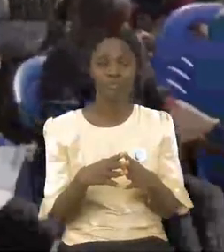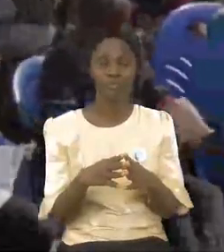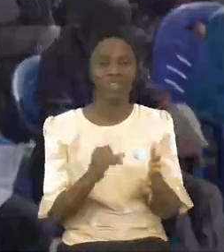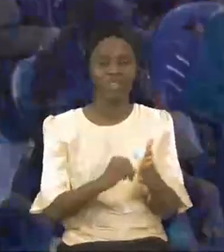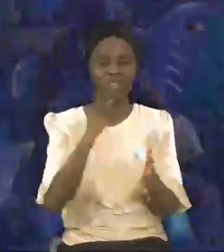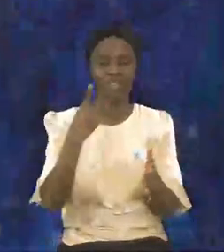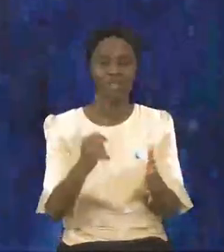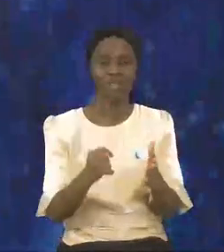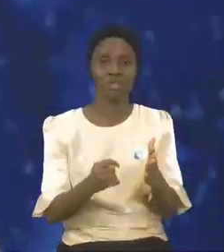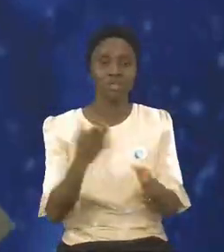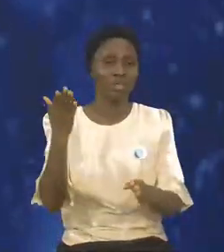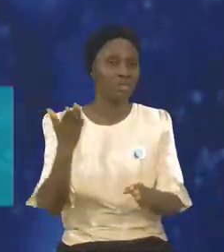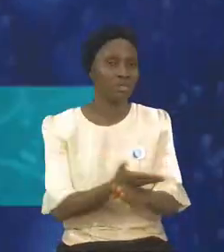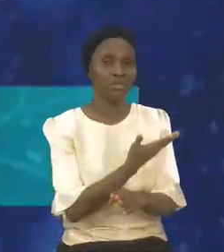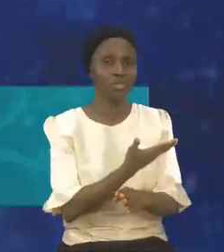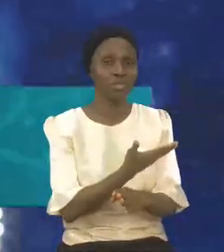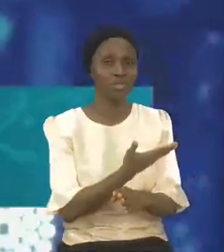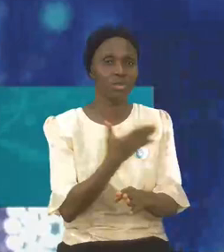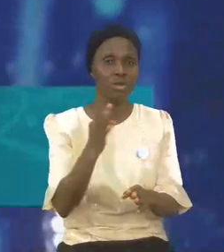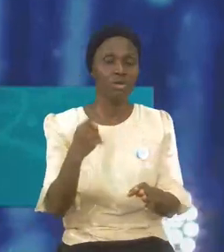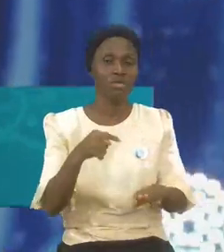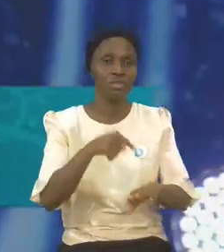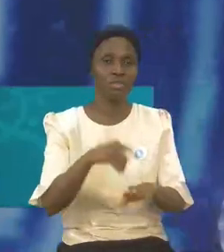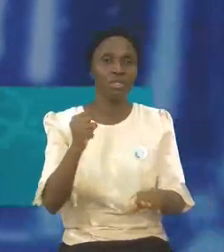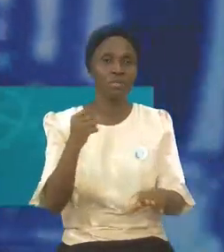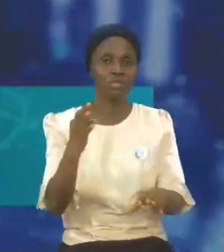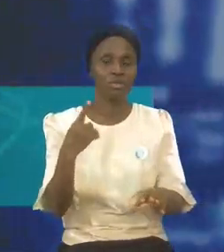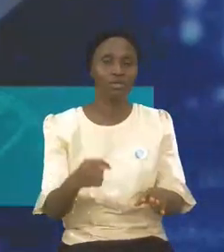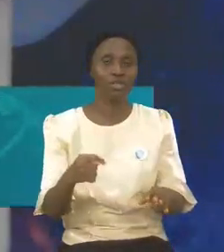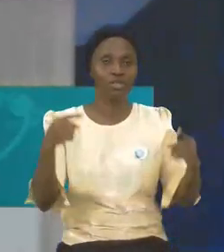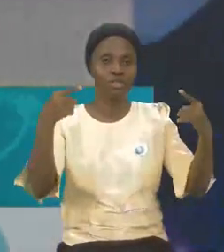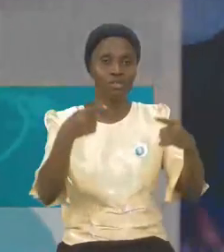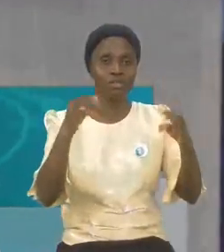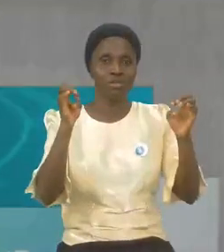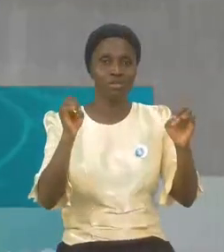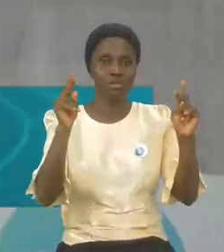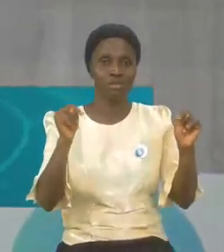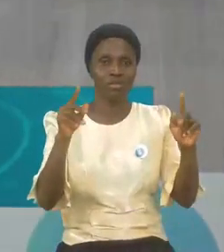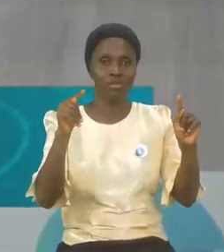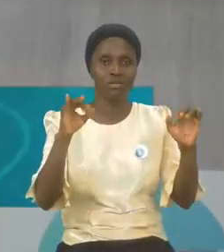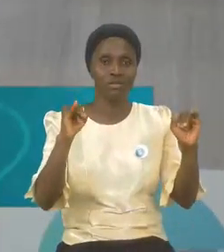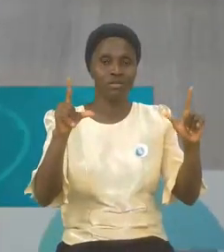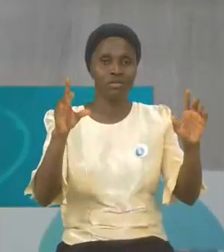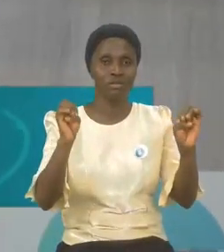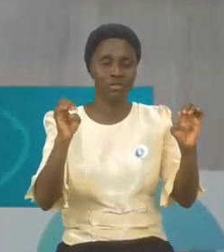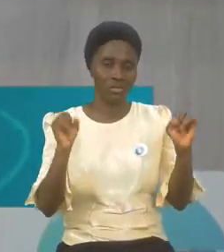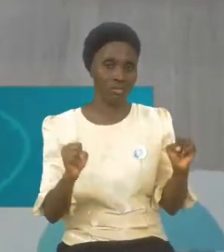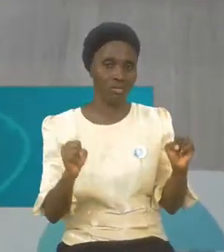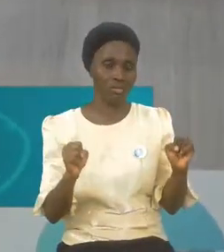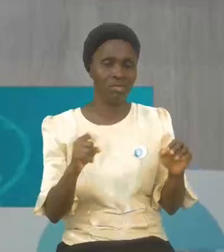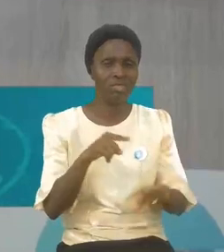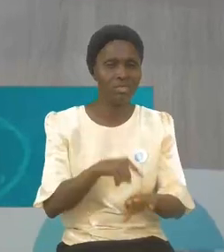troisième point maintenant, c'est la fin des temps des nations. Les temps des nations, qu'est-ce que cela veut